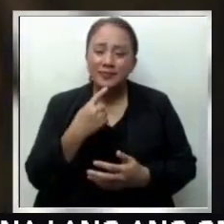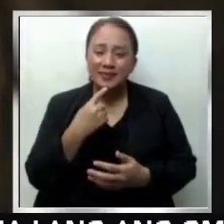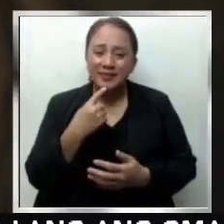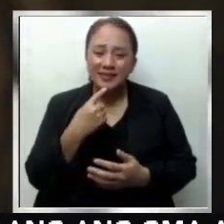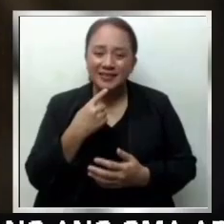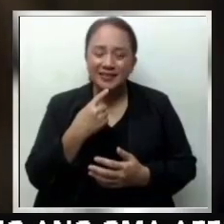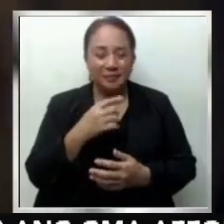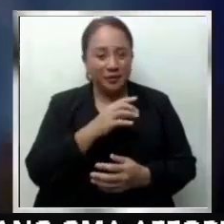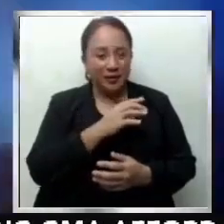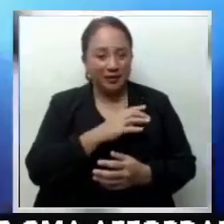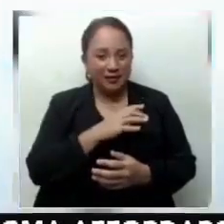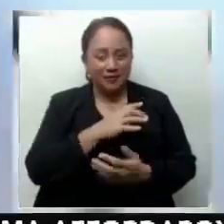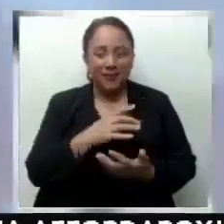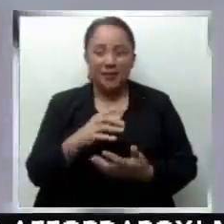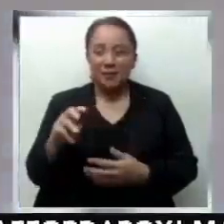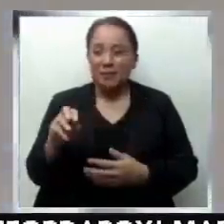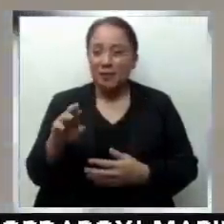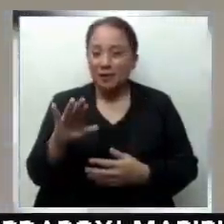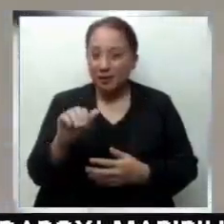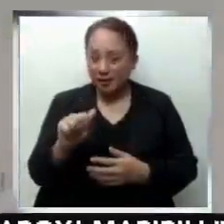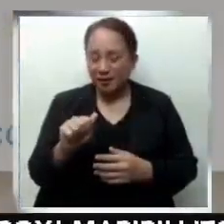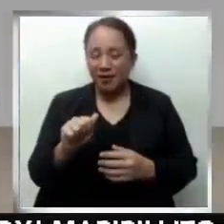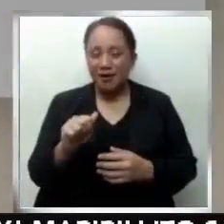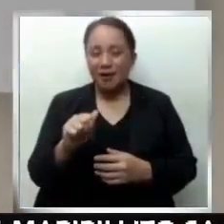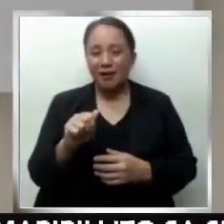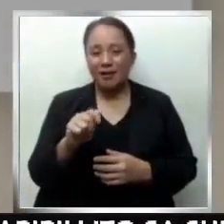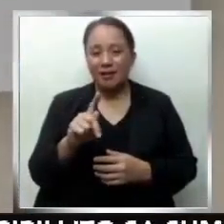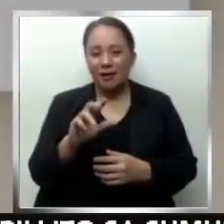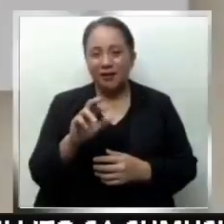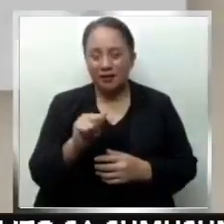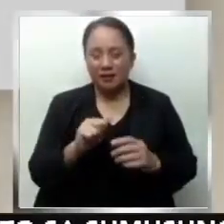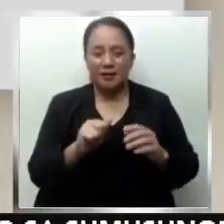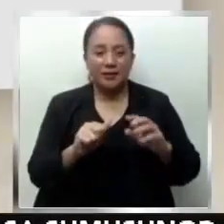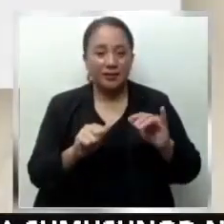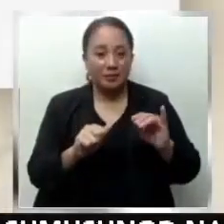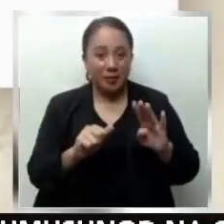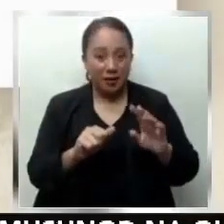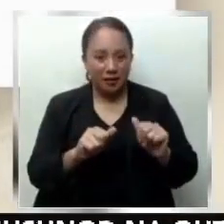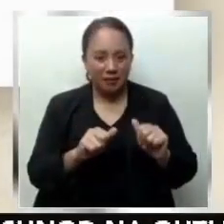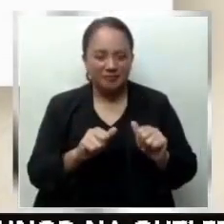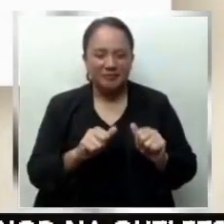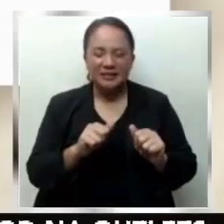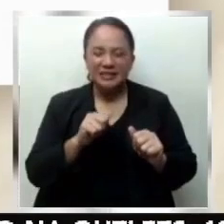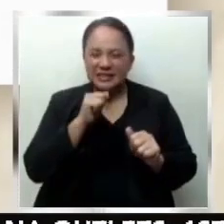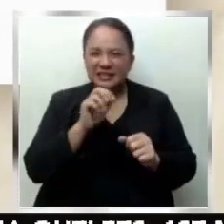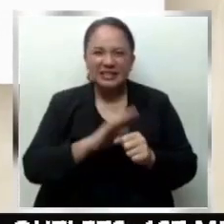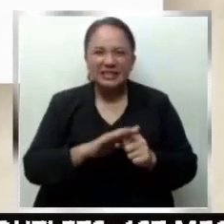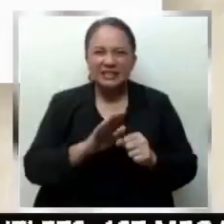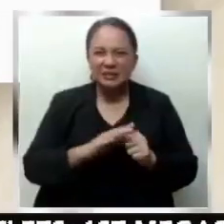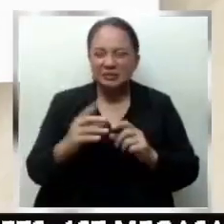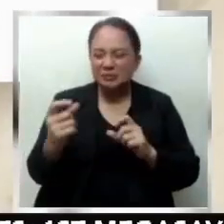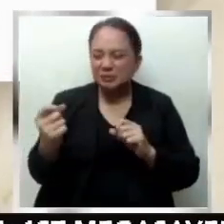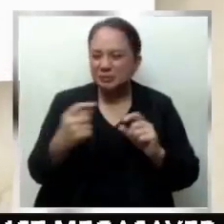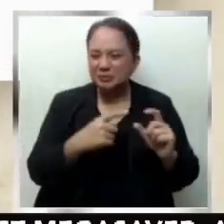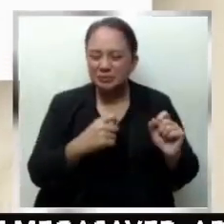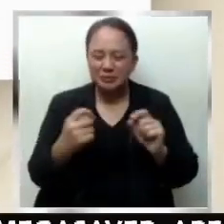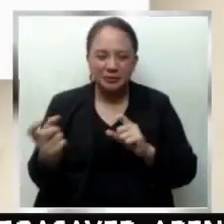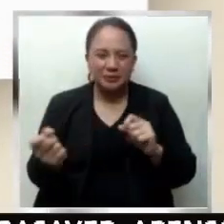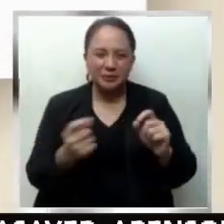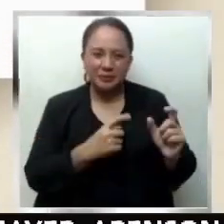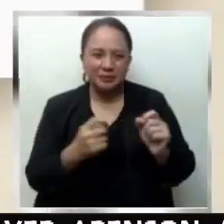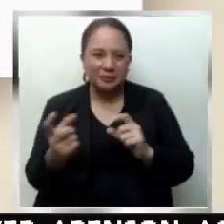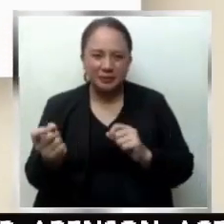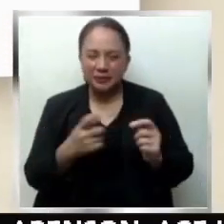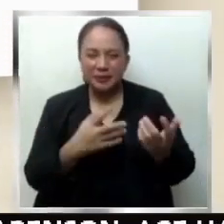ng Maria Clara at Ibarra? At di na ba sapat ang pakikipaghuntahan sa mga kapwa-tagahanga para pawiin ang